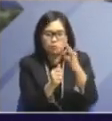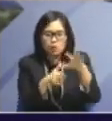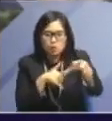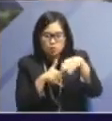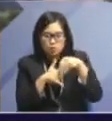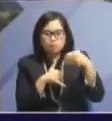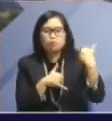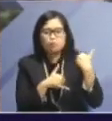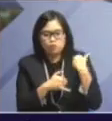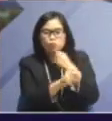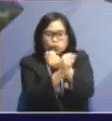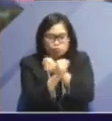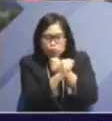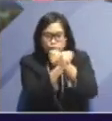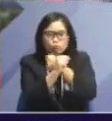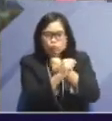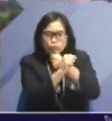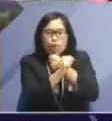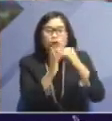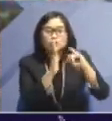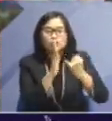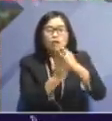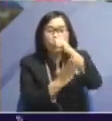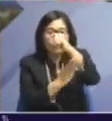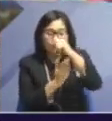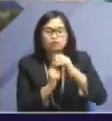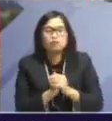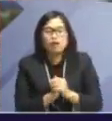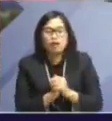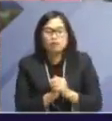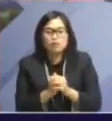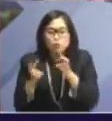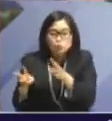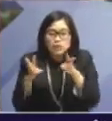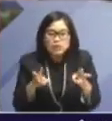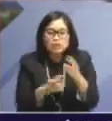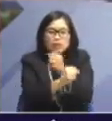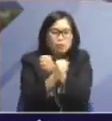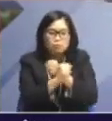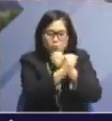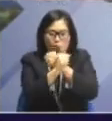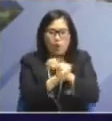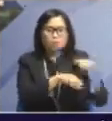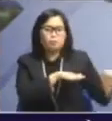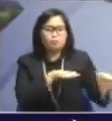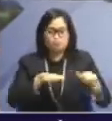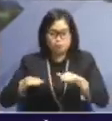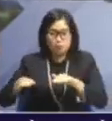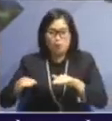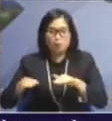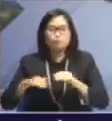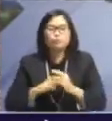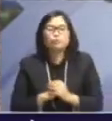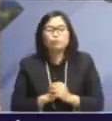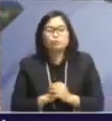เชื้อไวรัสโควิด-19 ด้วยซึ่งทางจังหวัดตากเองก็ได้มีการเตรียมความพร้อมรับมือหากเกิดสถานการณ์ฉุกเฉินขึ้นเป็นที่เรียบร้อยแล้วนะคะโ